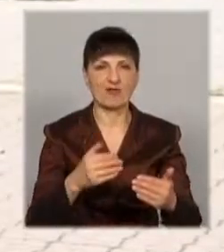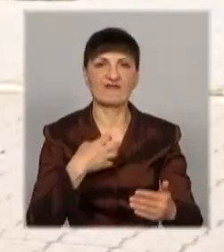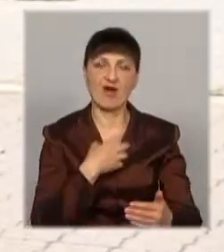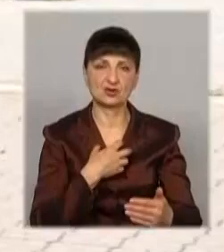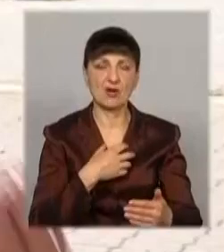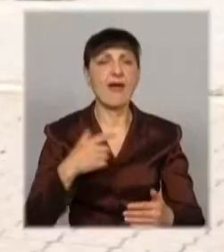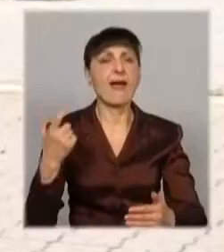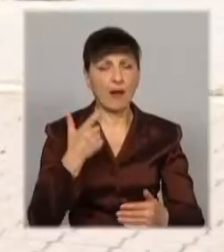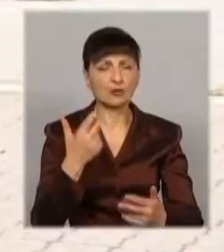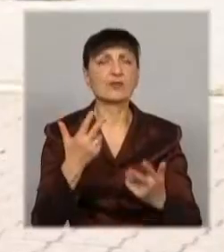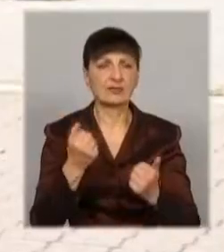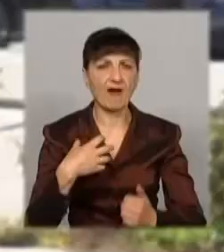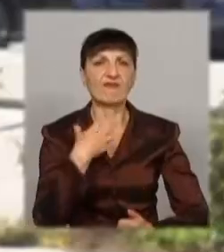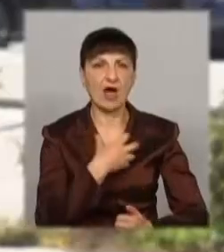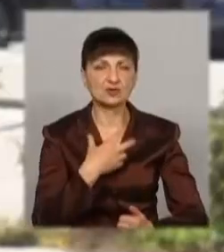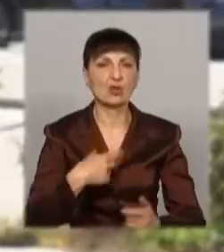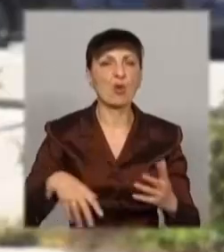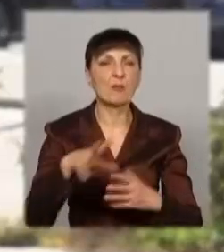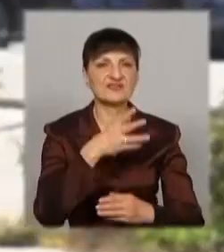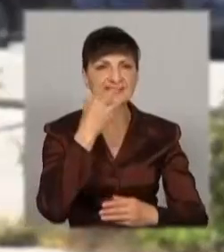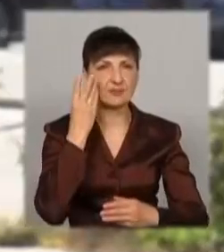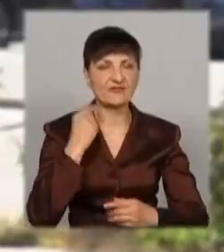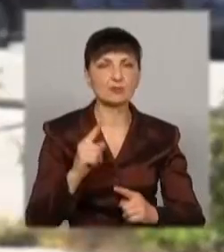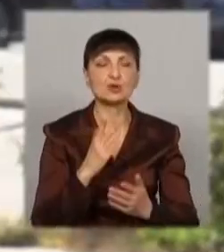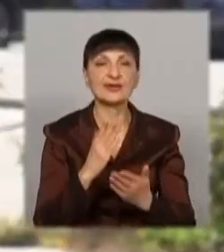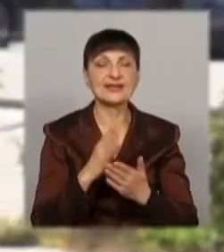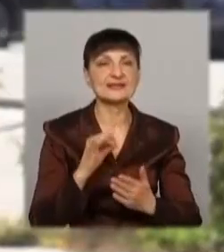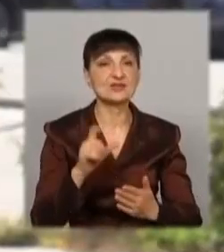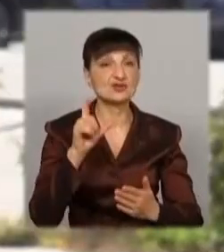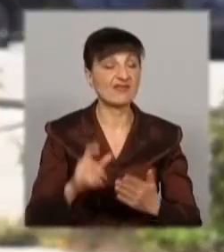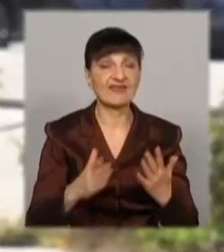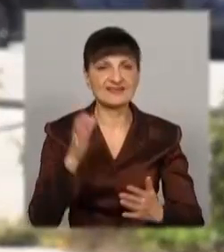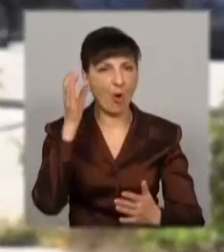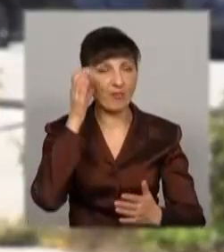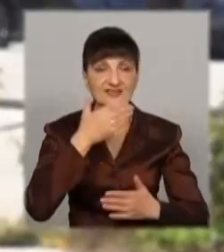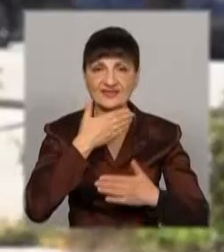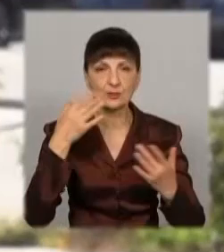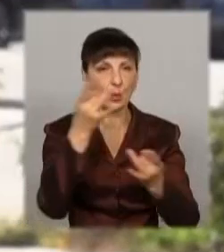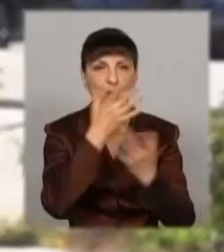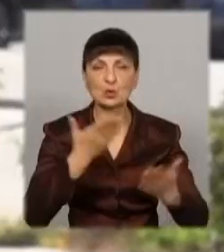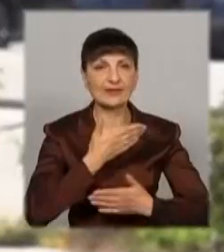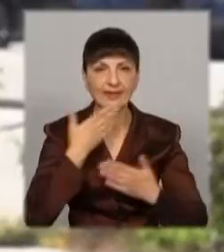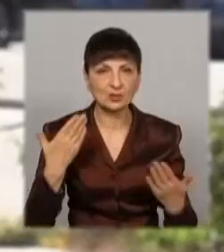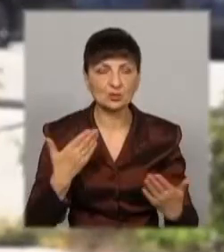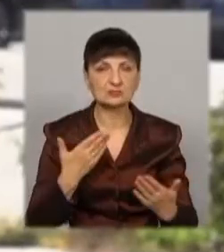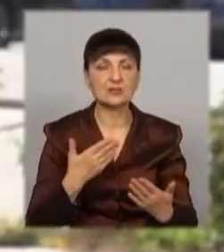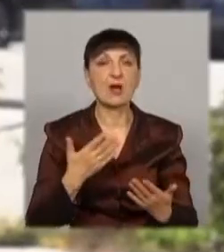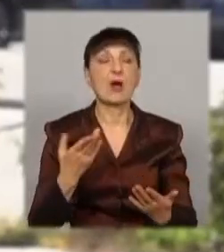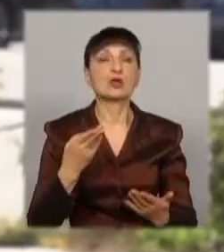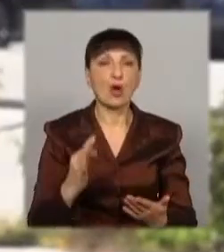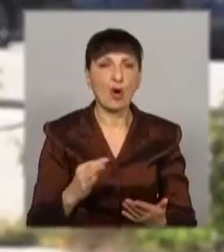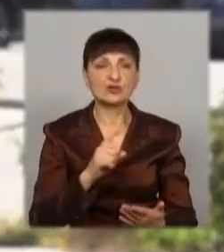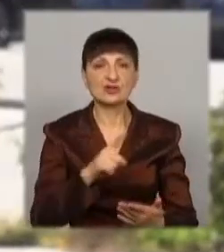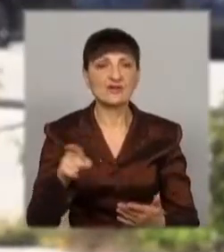заявить и принять участие в судьбоносных решениях нашей страны. Поэтому я за выборы, за то, чтобы каждый из нас